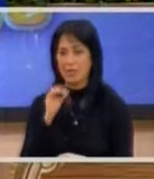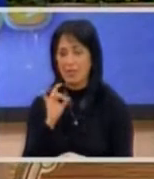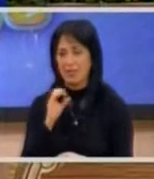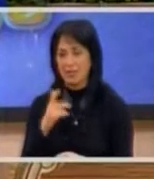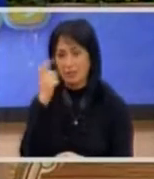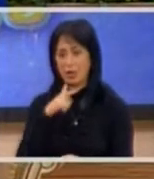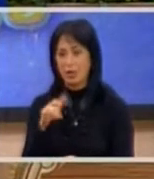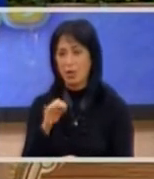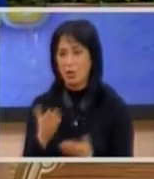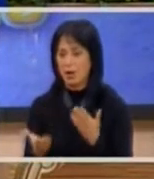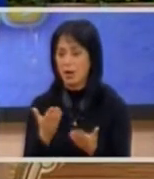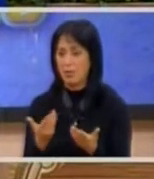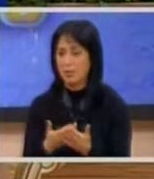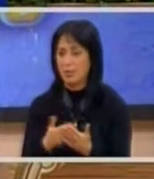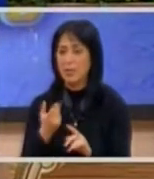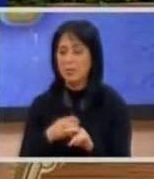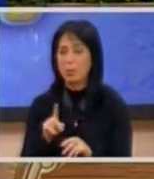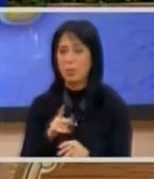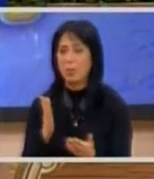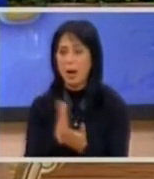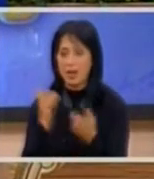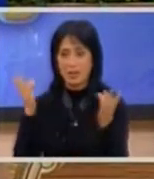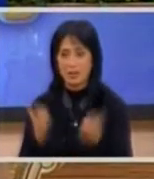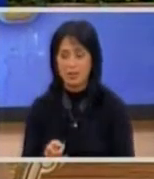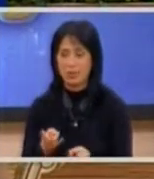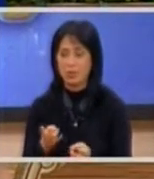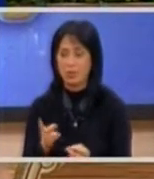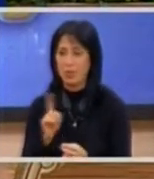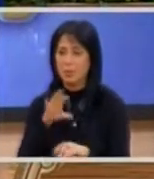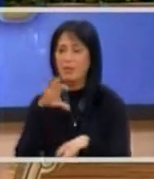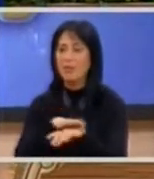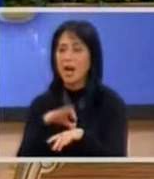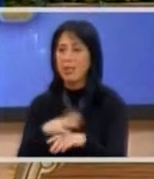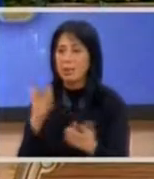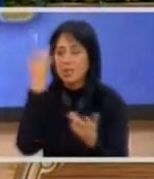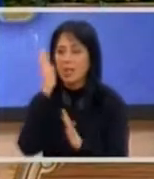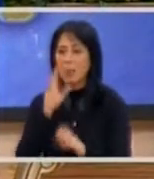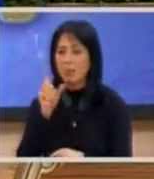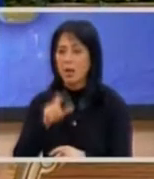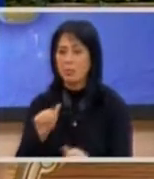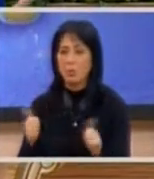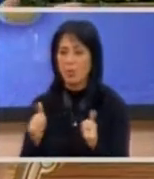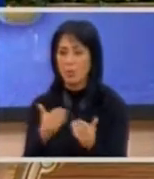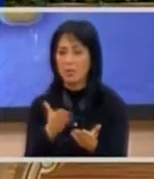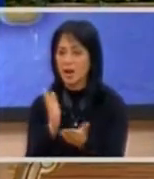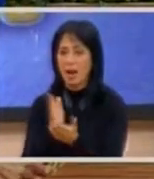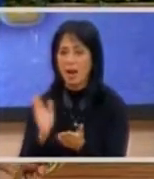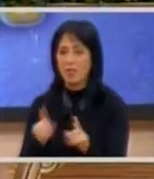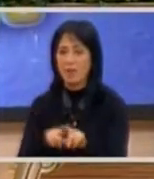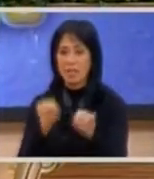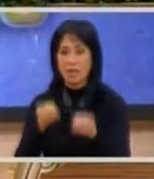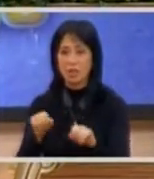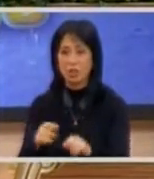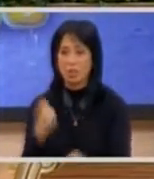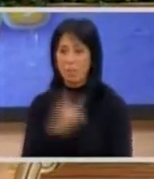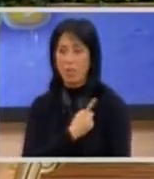გიორგი, ალბათ ხო, იმიტომაც გახდა საჭირო ეს, რომ ფაქტიურად წარმოუდგენელი ადამიანმა, რომელსაც არ აქვს ეს საშუალება, მარტო